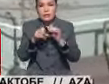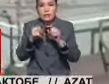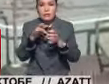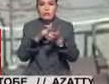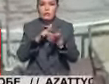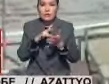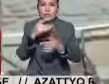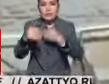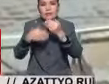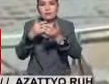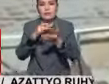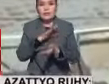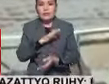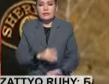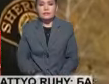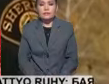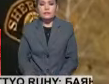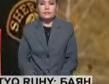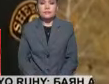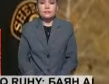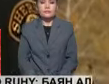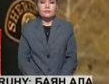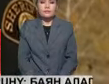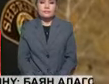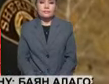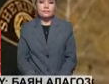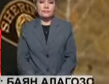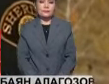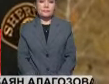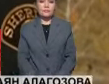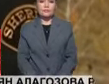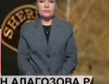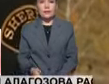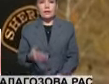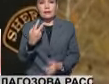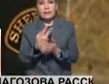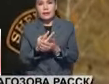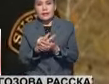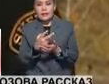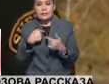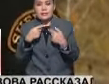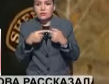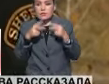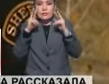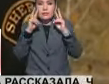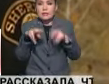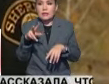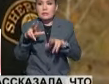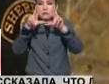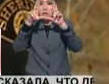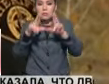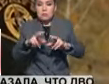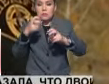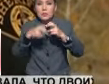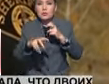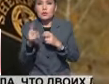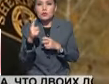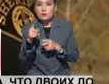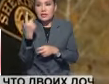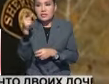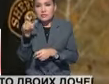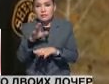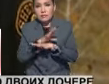туристической достопримечательностью. We don't know exactly what happened. Мы пока точно не знаем, почему у лифта возникла такая проблема. Один погиб,